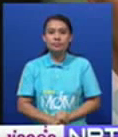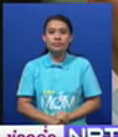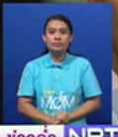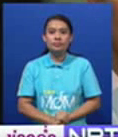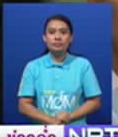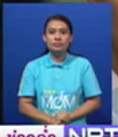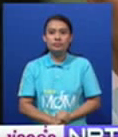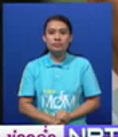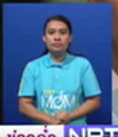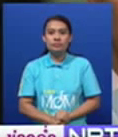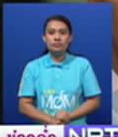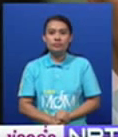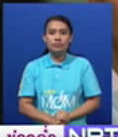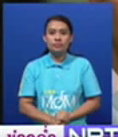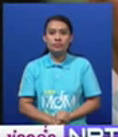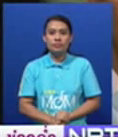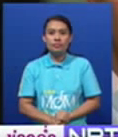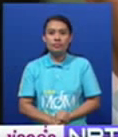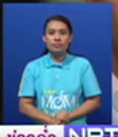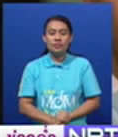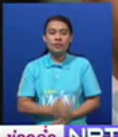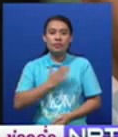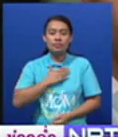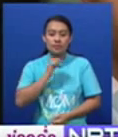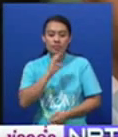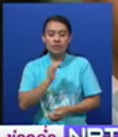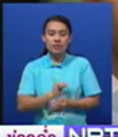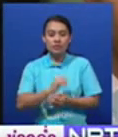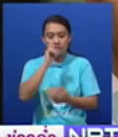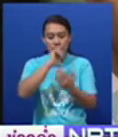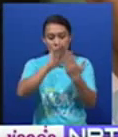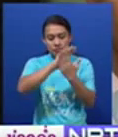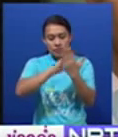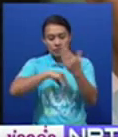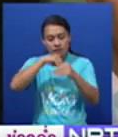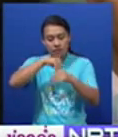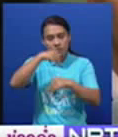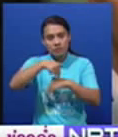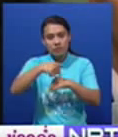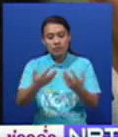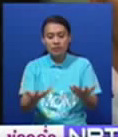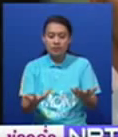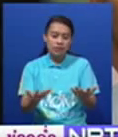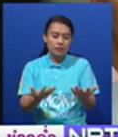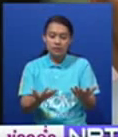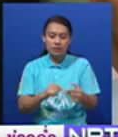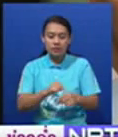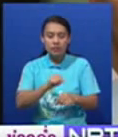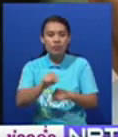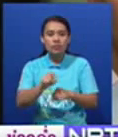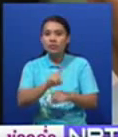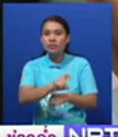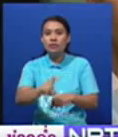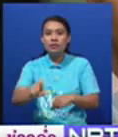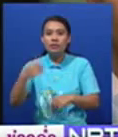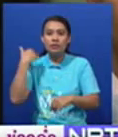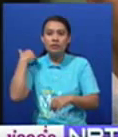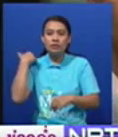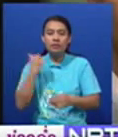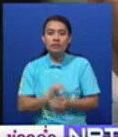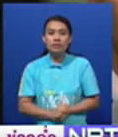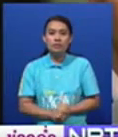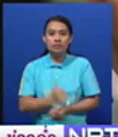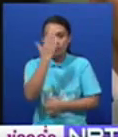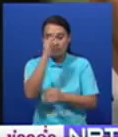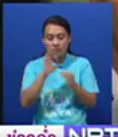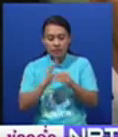ที่ผมเคยบอกแล้วว่าถ้าประเทศไทยยังอยู่เหมือนไก่ในตุ่นตีนเนี่ยไปไหนไม่ได้หรอกตายหมดอ่ะนะเดี๋ยวถึงเวลาก็เ